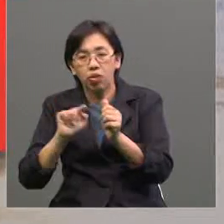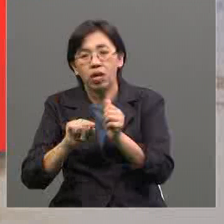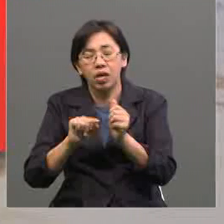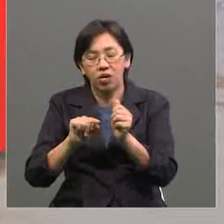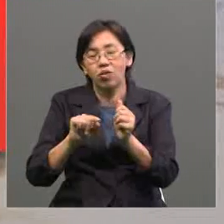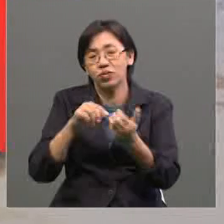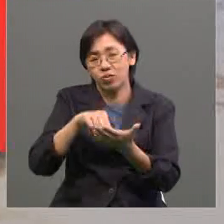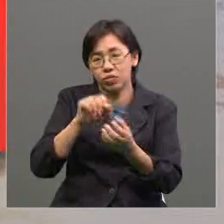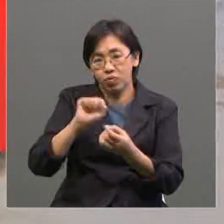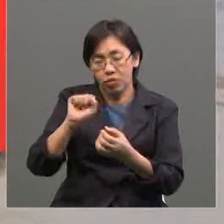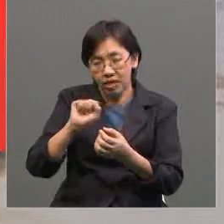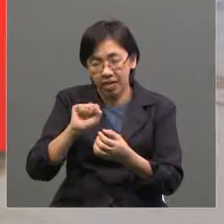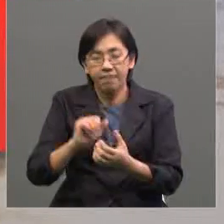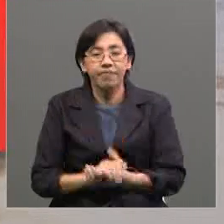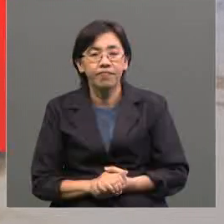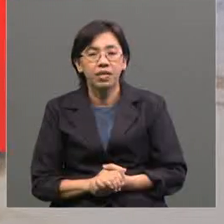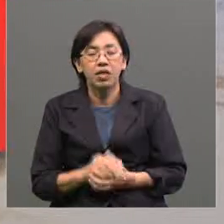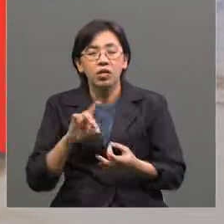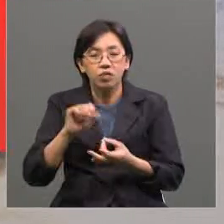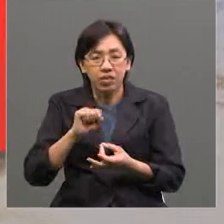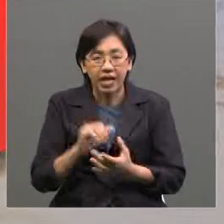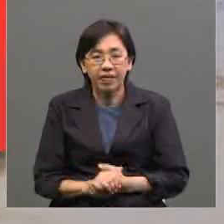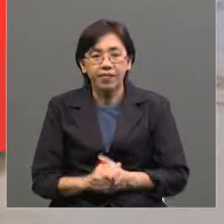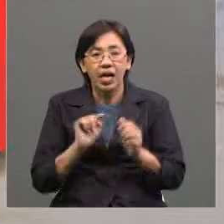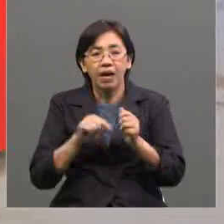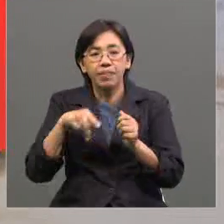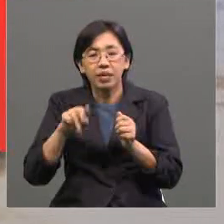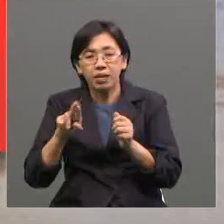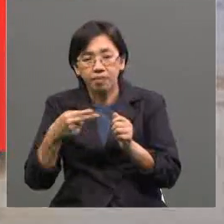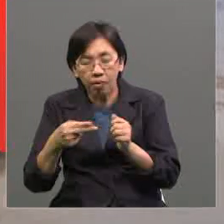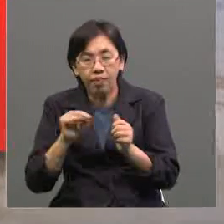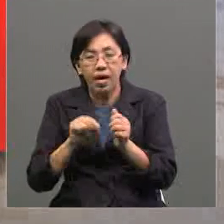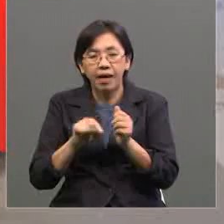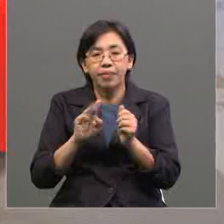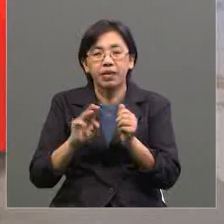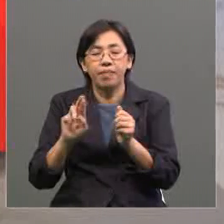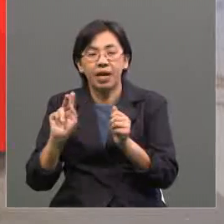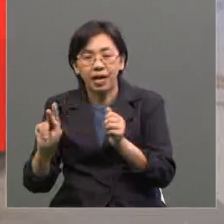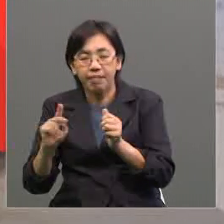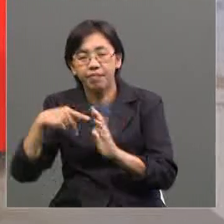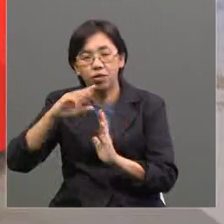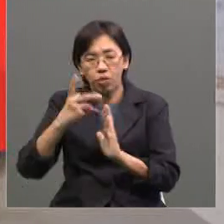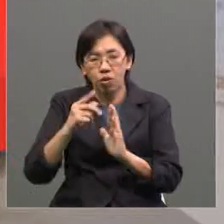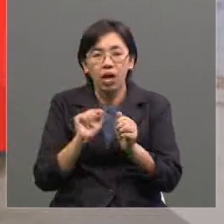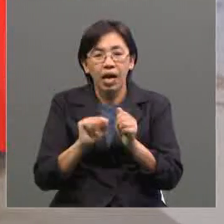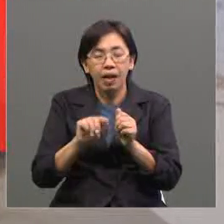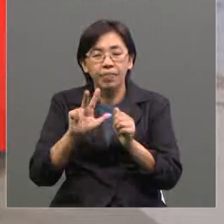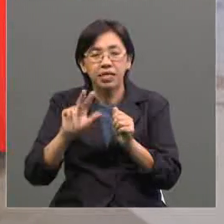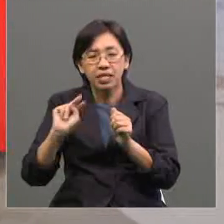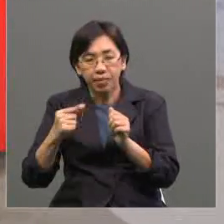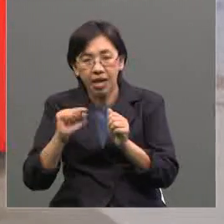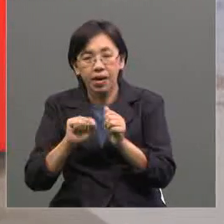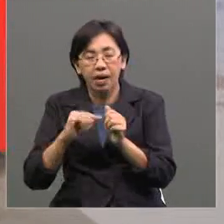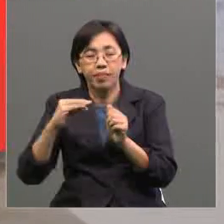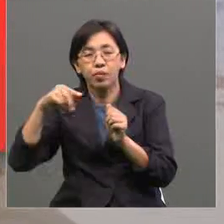ของจังหวัดสุโขทัยมีอีกนะฮะอำเภอพรหมพิรามแล้วก็อำเภอบางระกำของจังหวัดพิษณุโลกรวมถึงอำเภอสามง่ามและอำเภอโพธิ